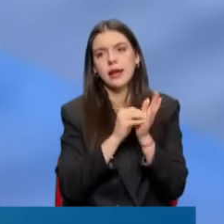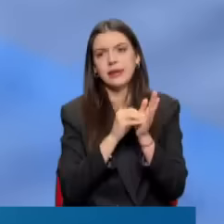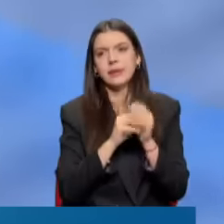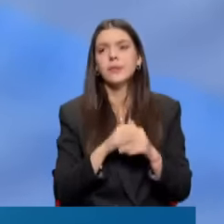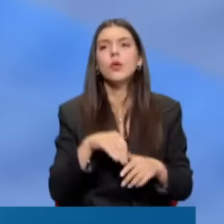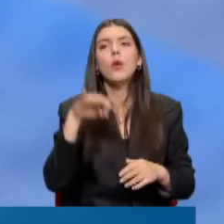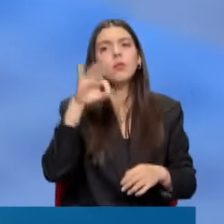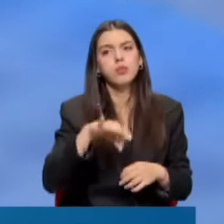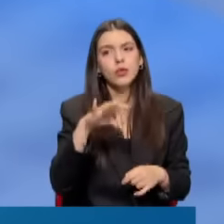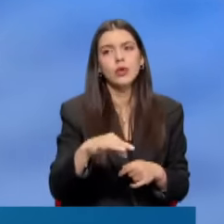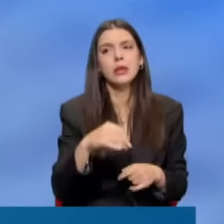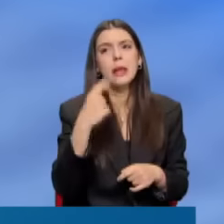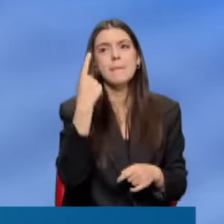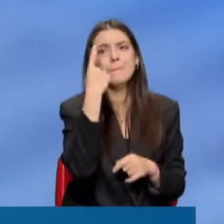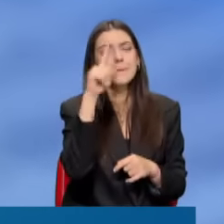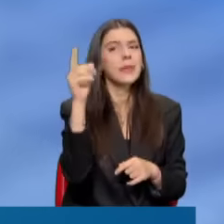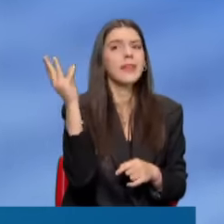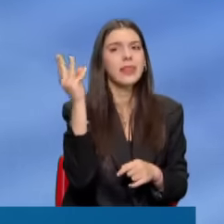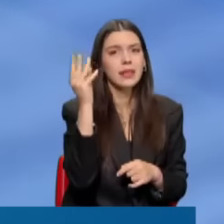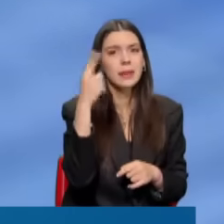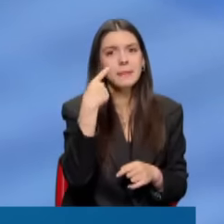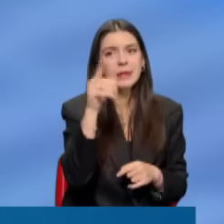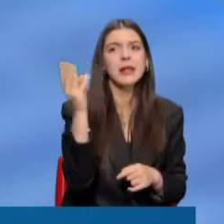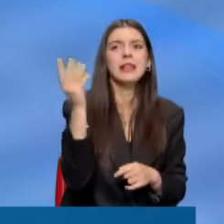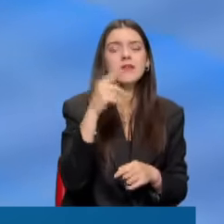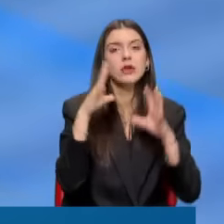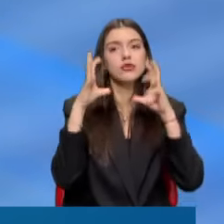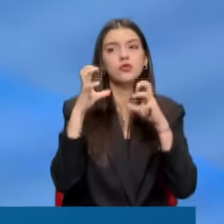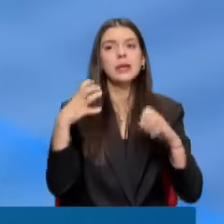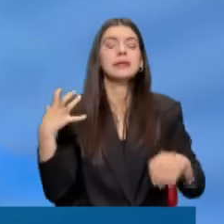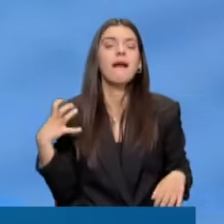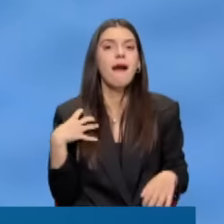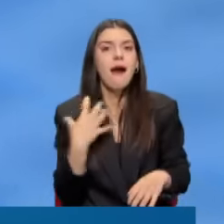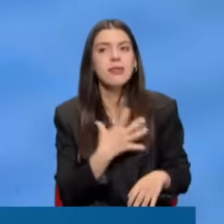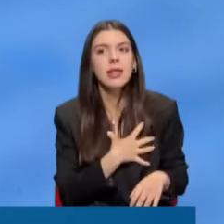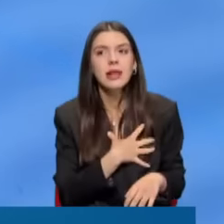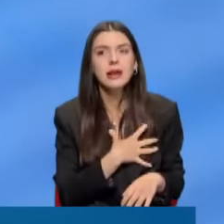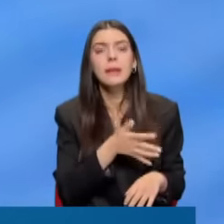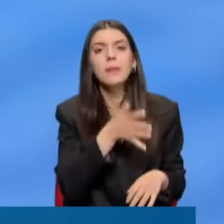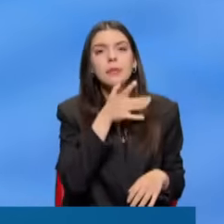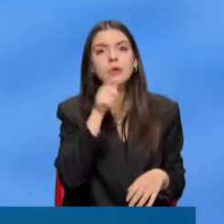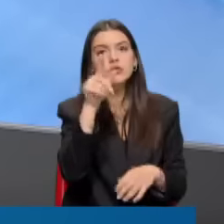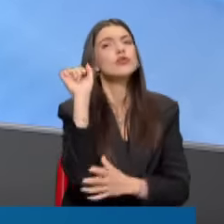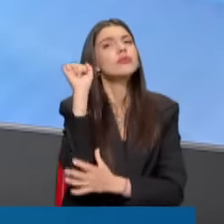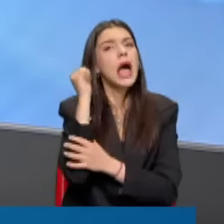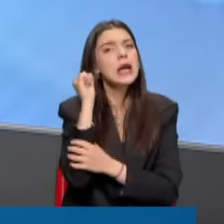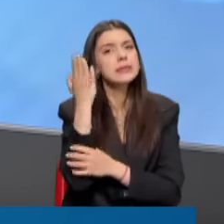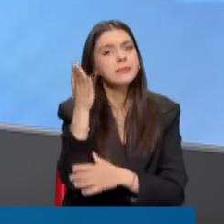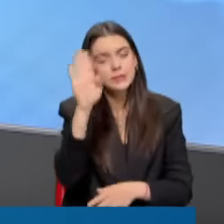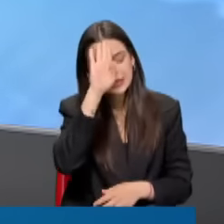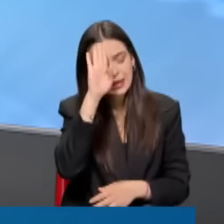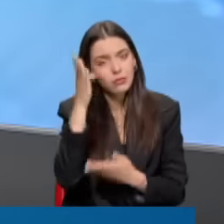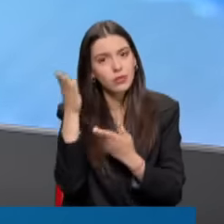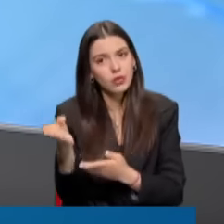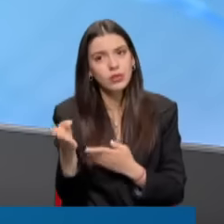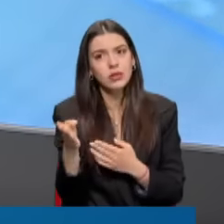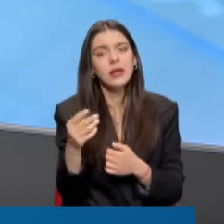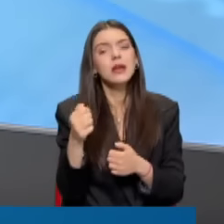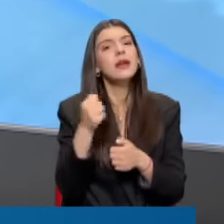1000 defa Cumartesi Anneleri Eee biliyorsunuz Taksim'de Galatasaray